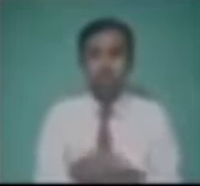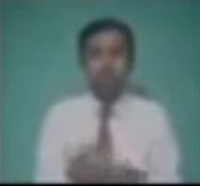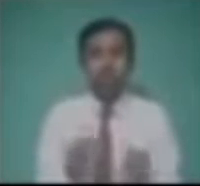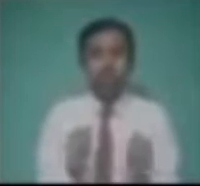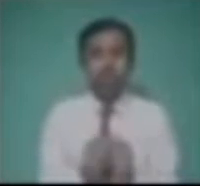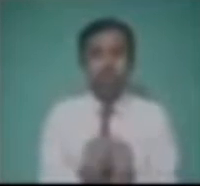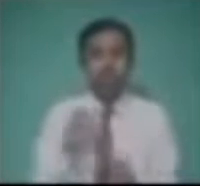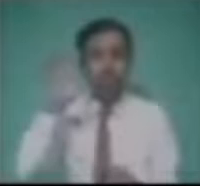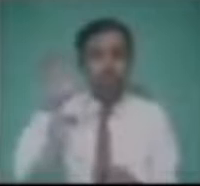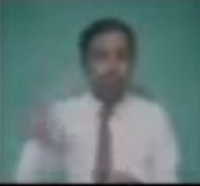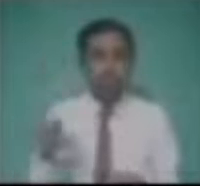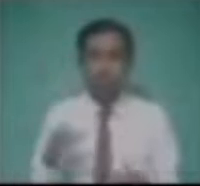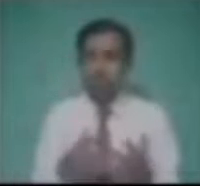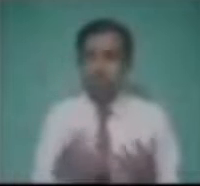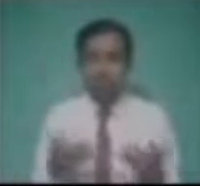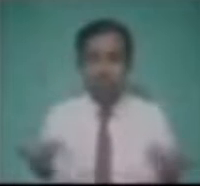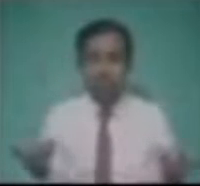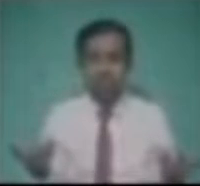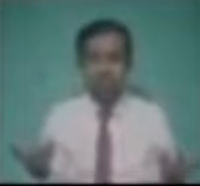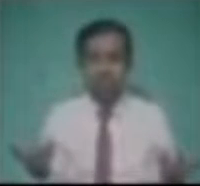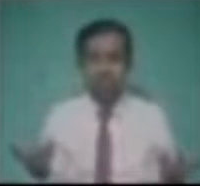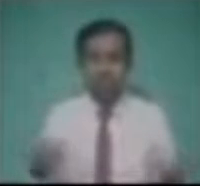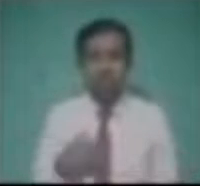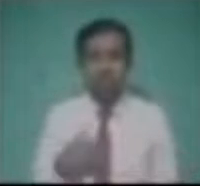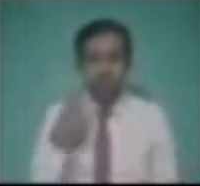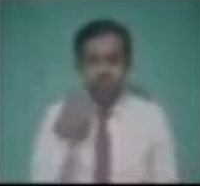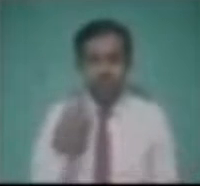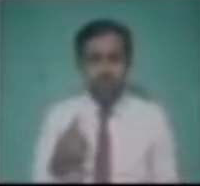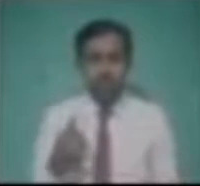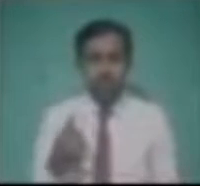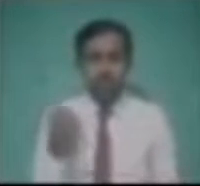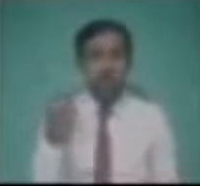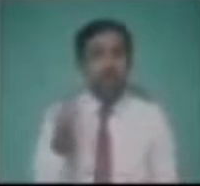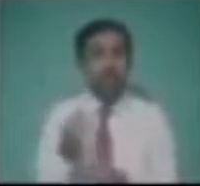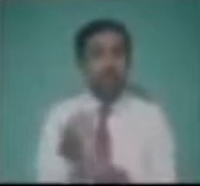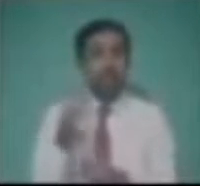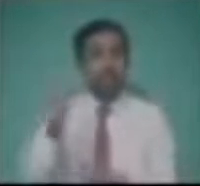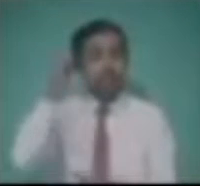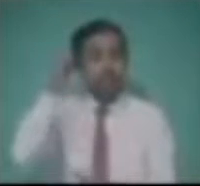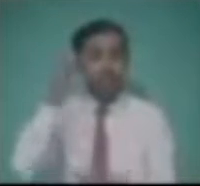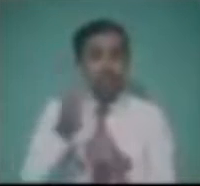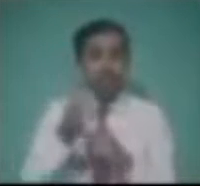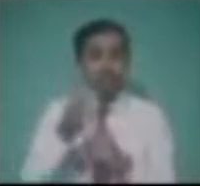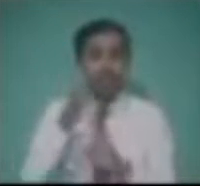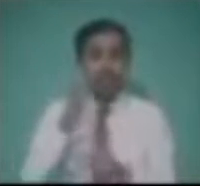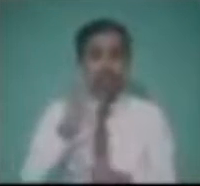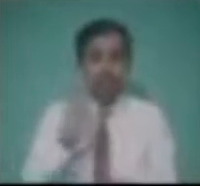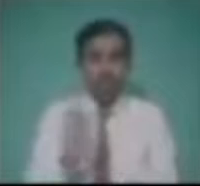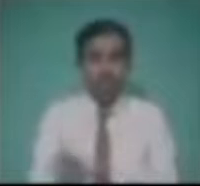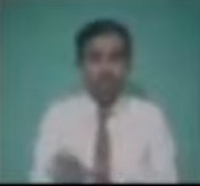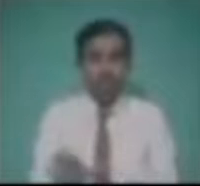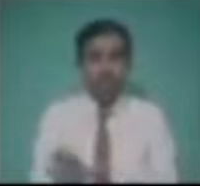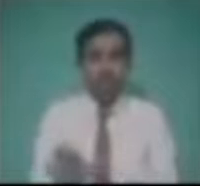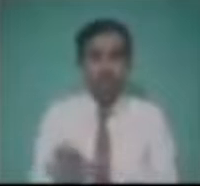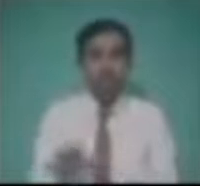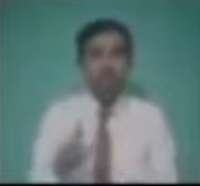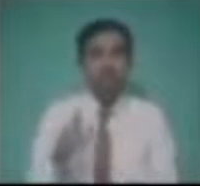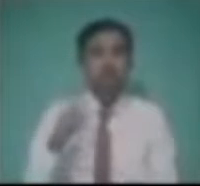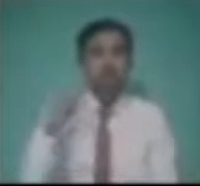wada siddhena ratawal wala siddha wela naha. Api dakka ekapara meke sabhapathiyata ewakata hitupu janaadhipathige